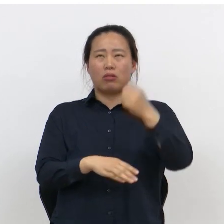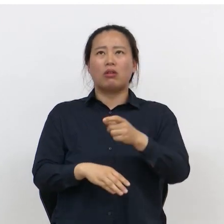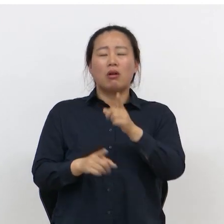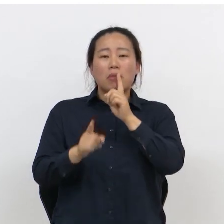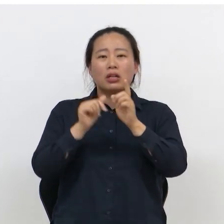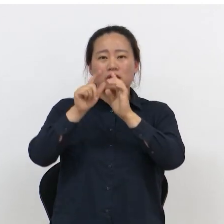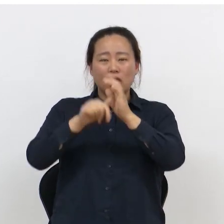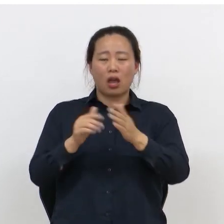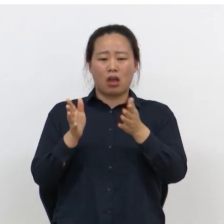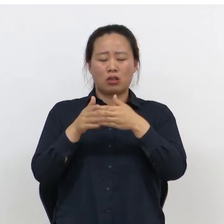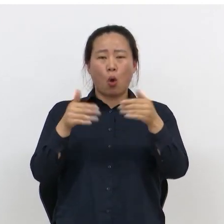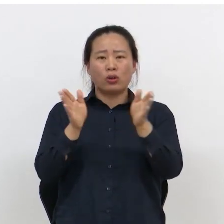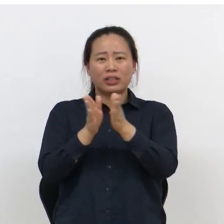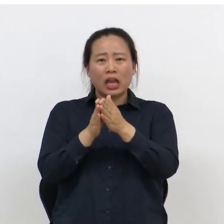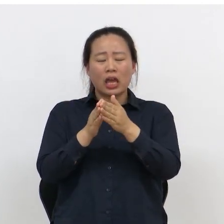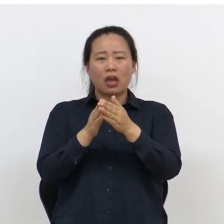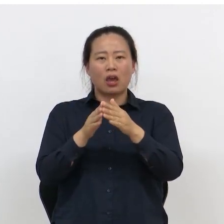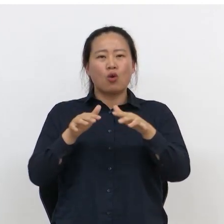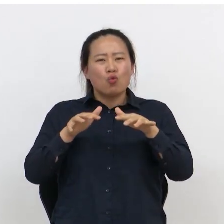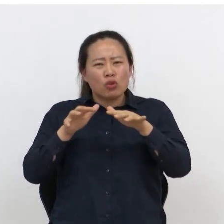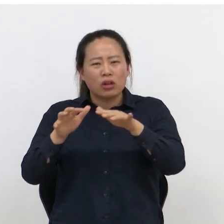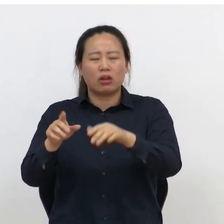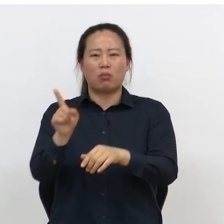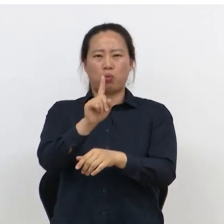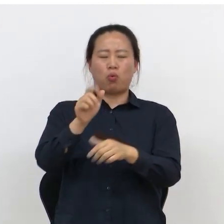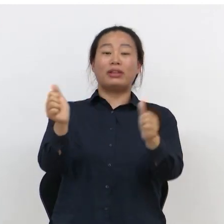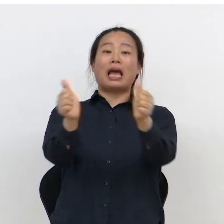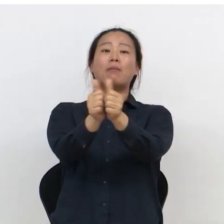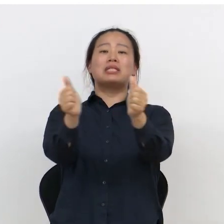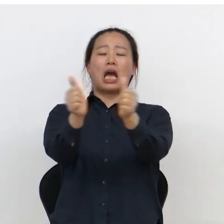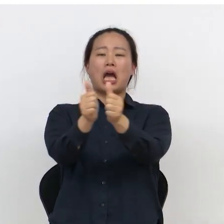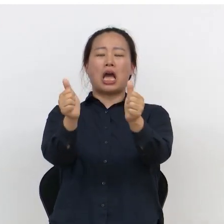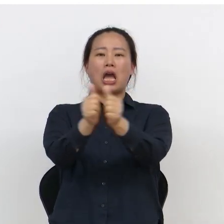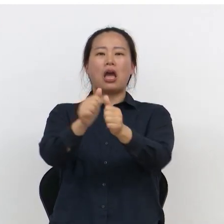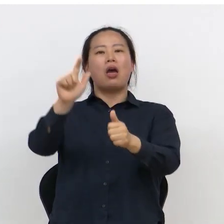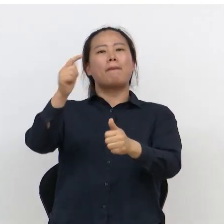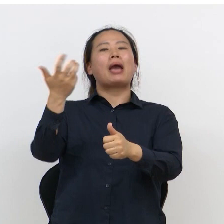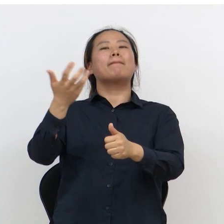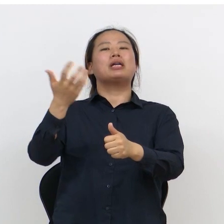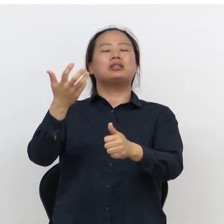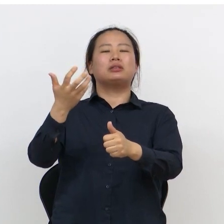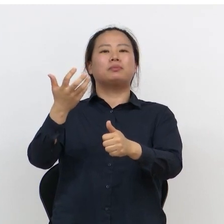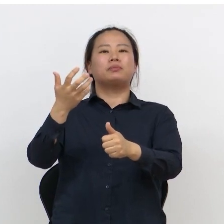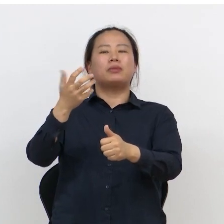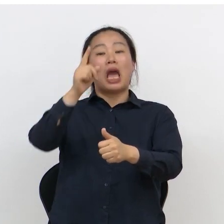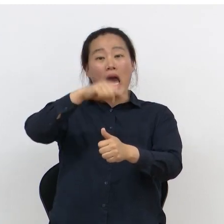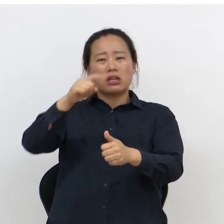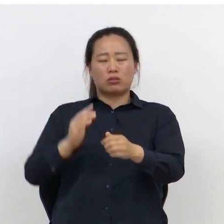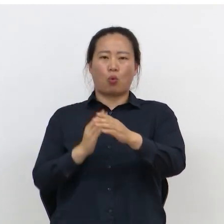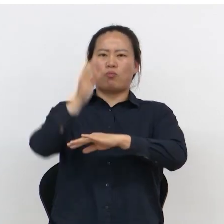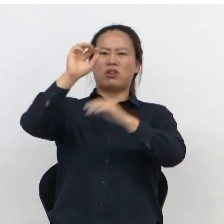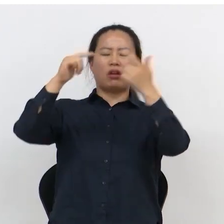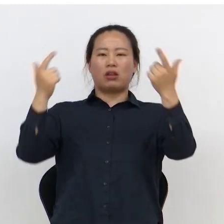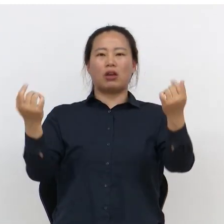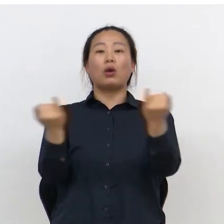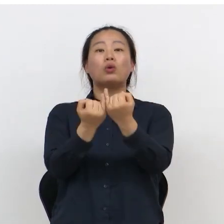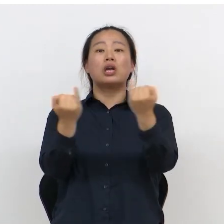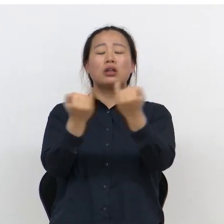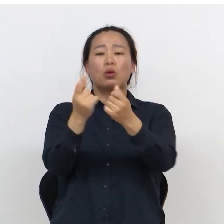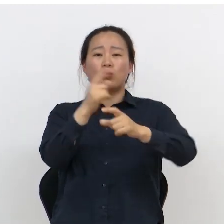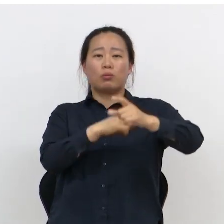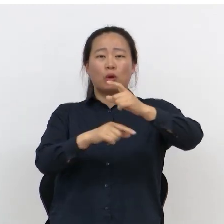때 성대의 진동수입니다. 남자 같으면 180을 넘지 않습니다. 여자가 피치가 조금 더